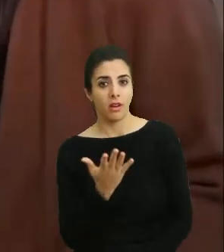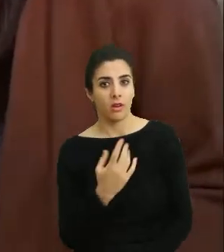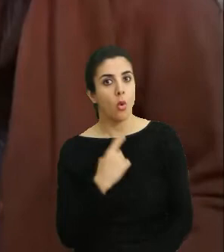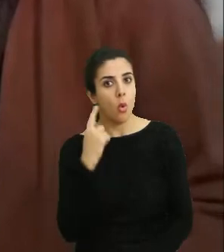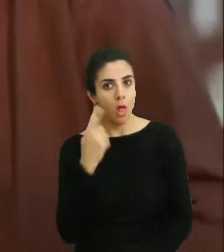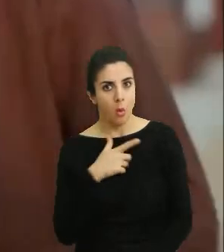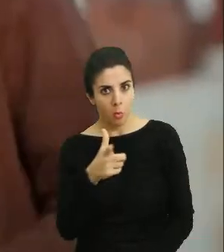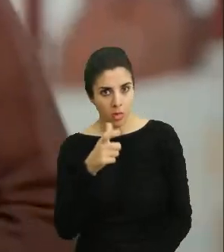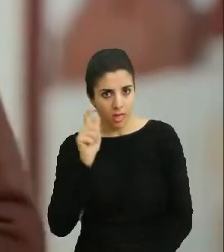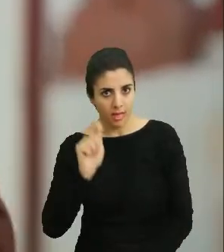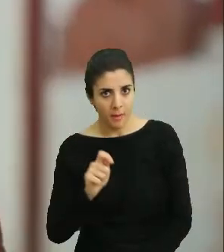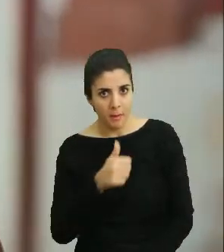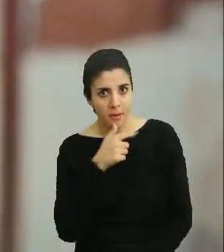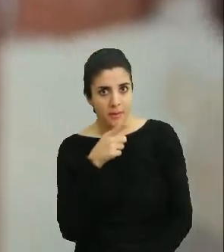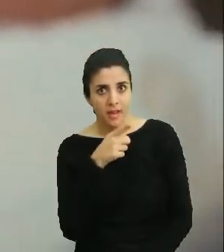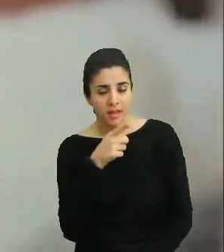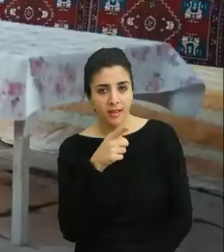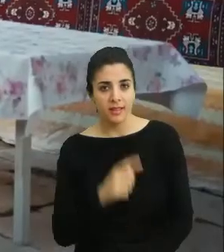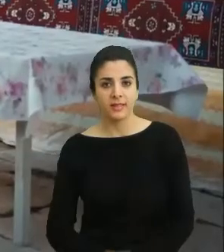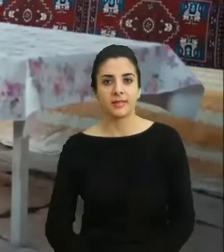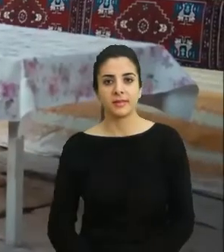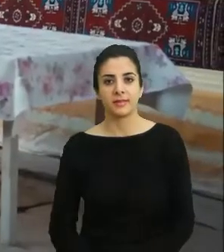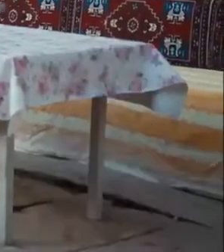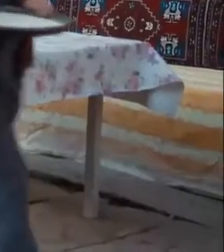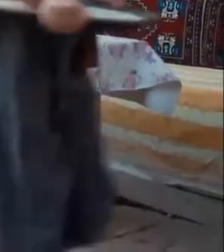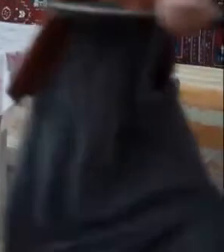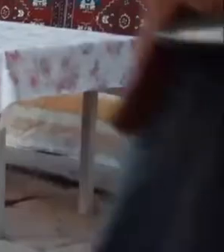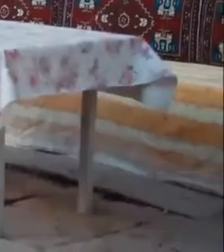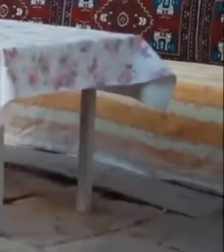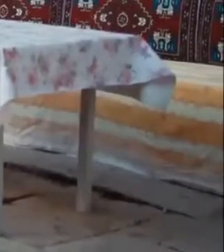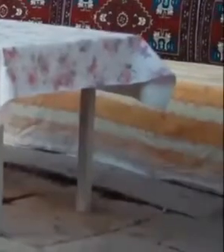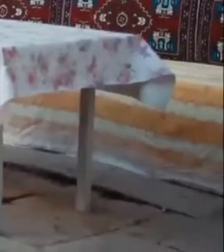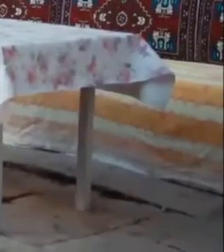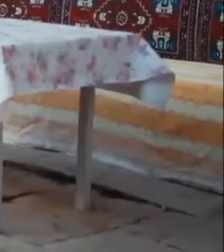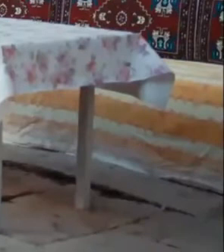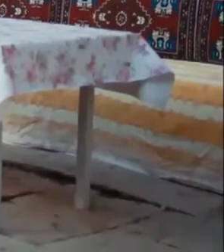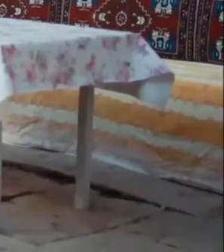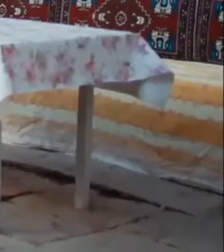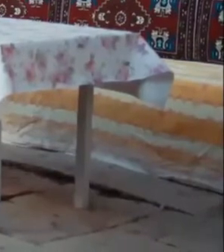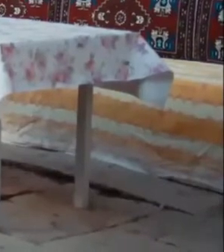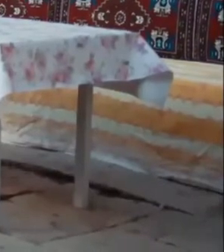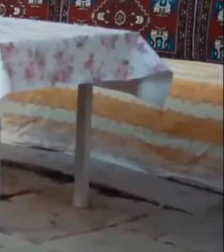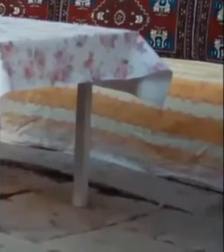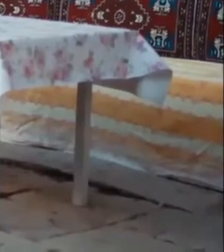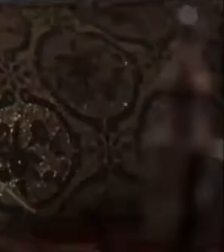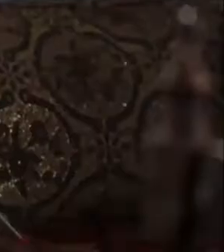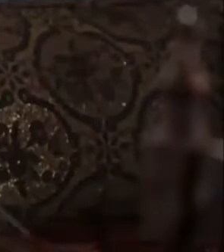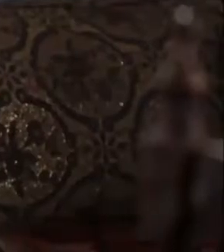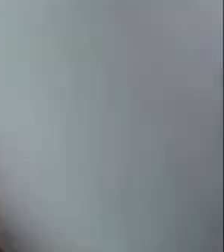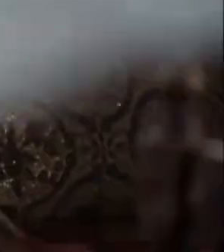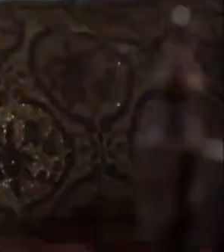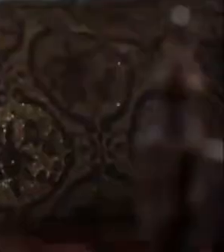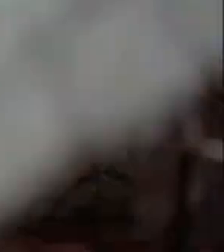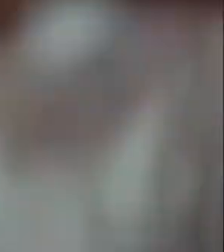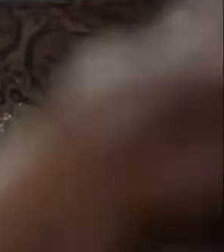Kulağına kurşun akıtmaz mıyım o babam? Emine yoluna geri döndü. Hasan Ali'ler çıkıp gittiler kapıdan. Naciye